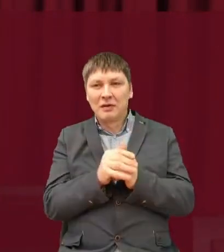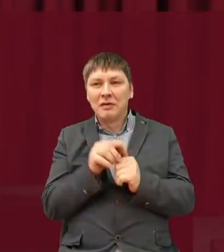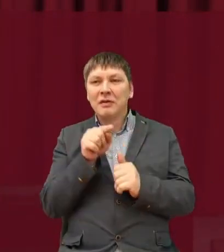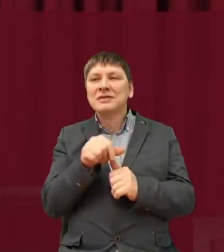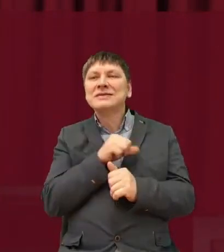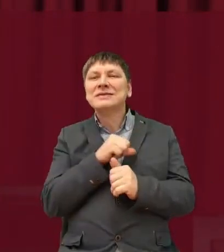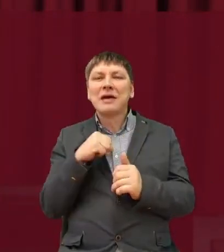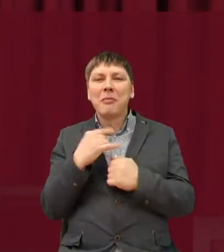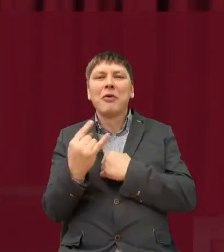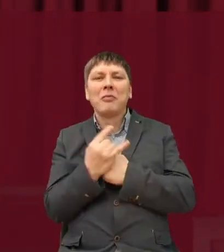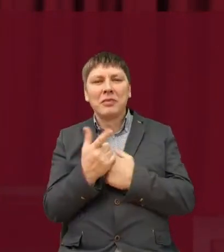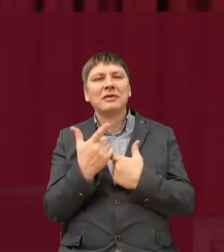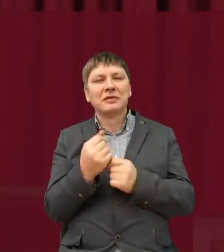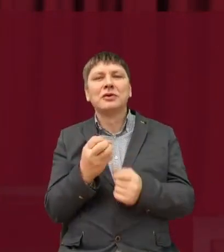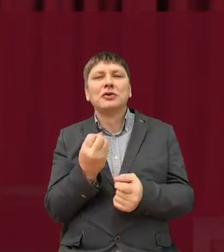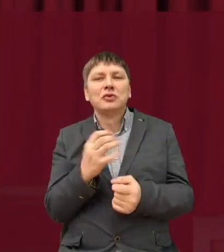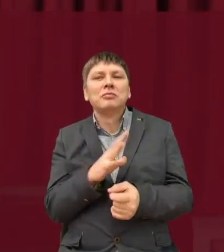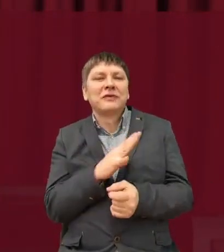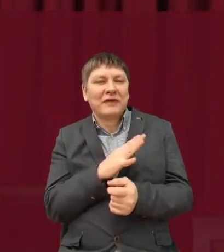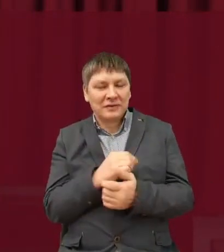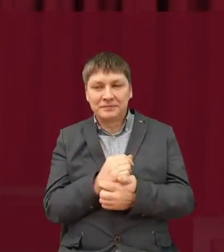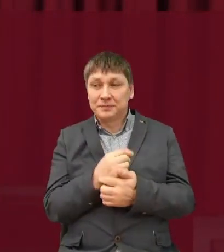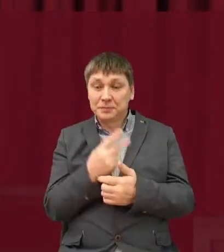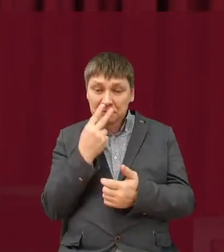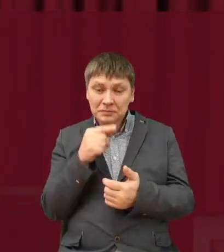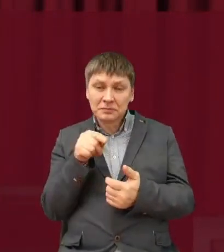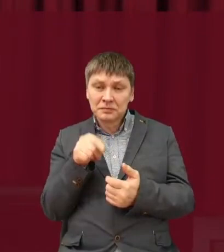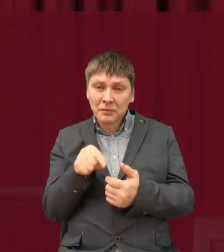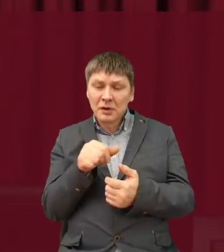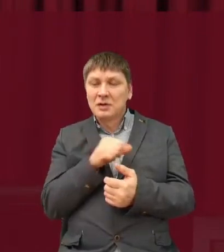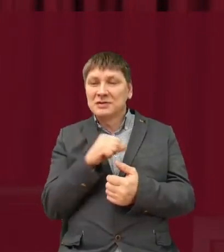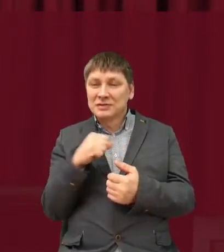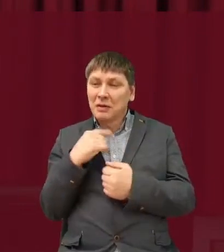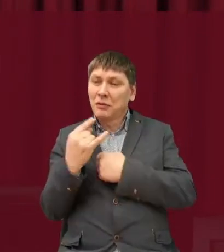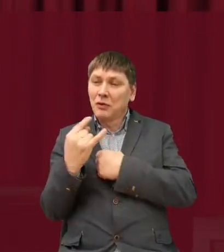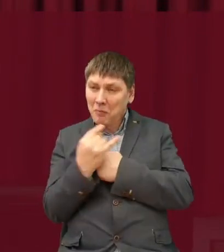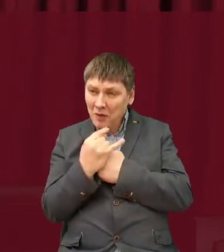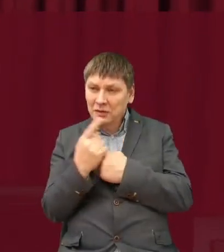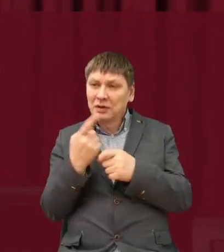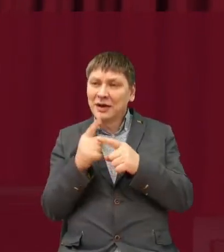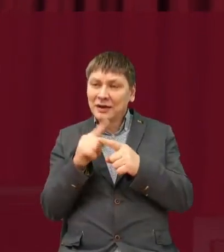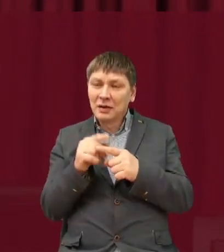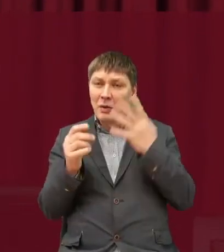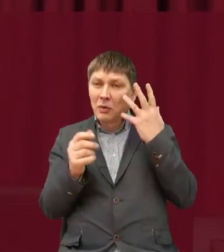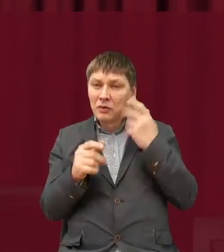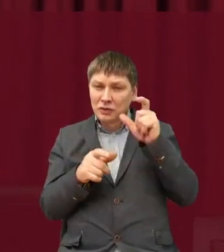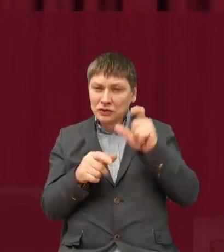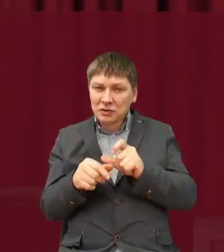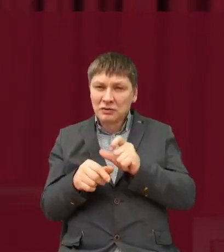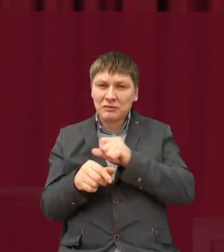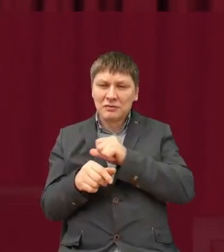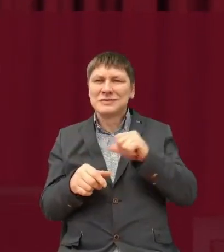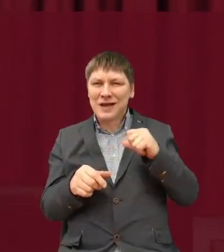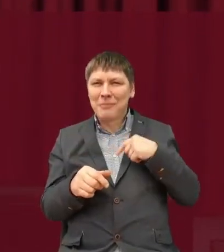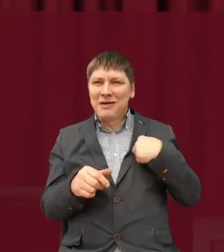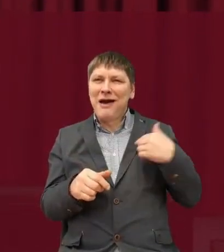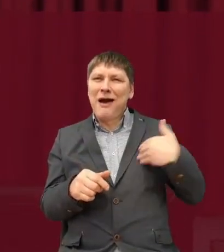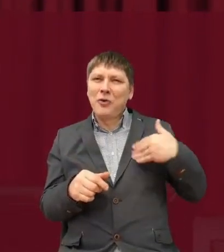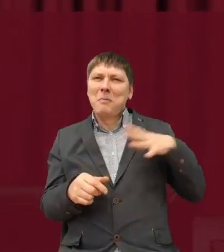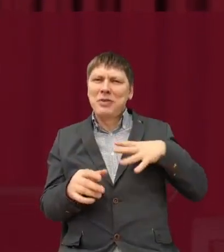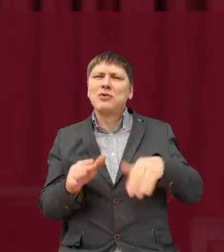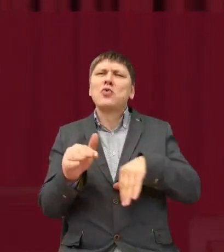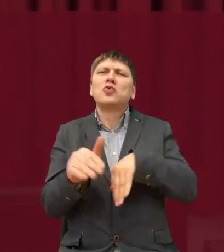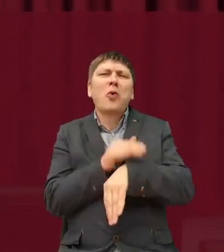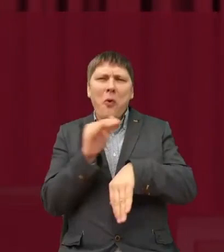самообмана самообман это также решение человека или желание человека быть добрым быть